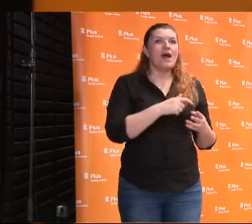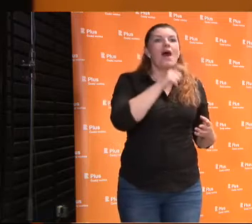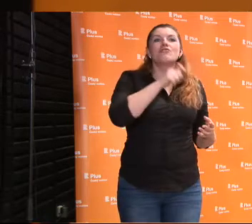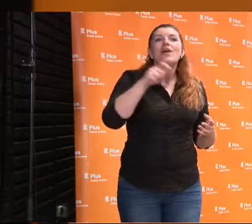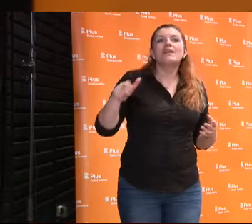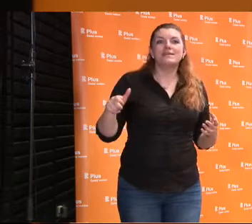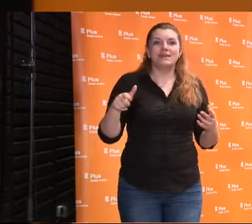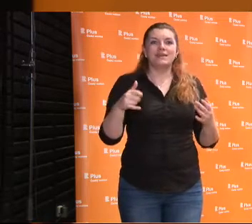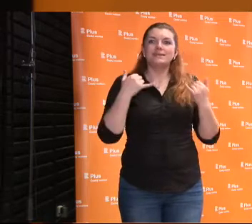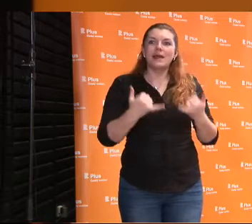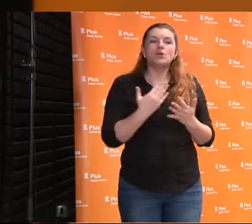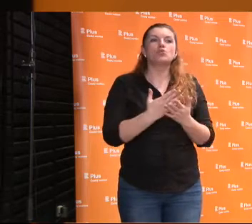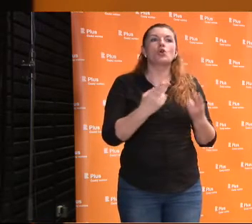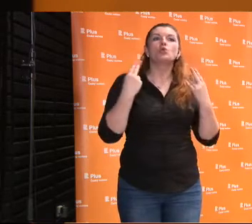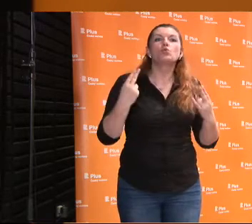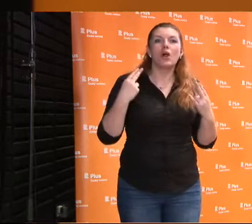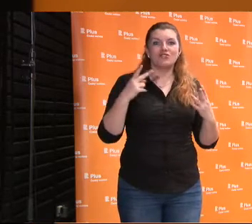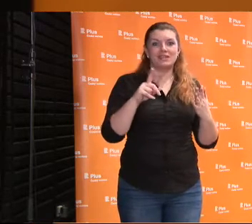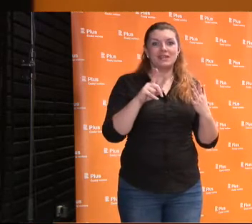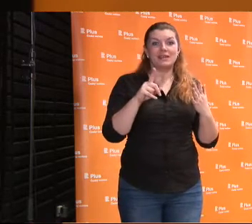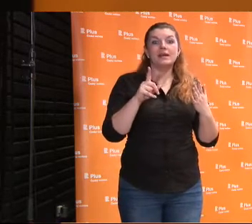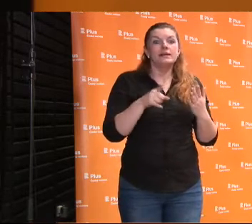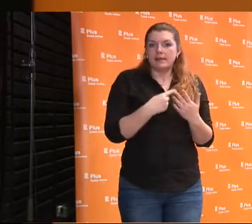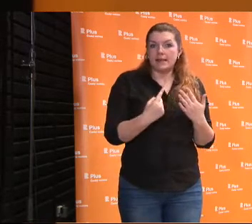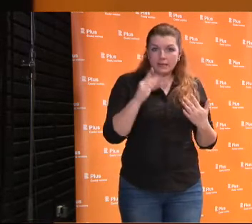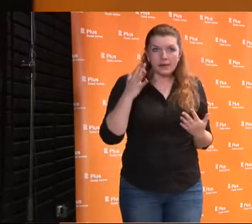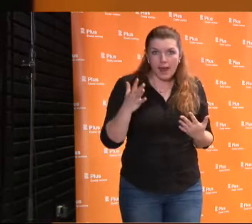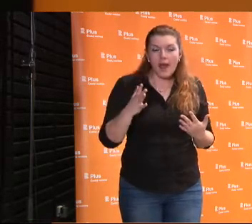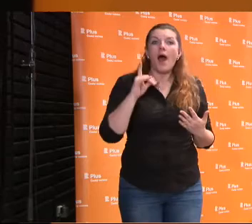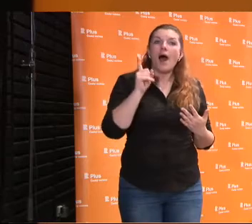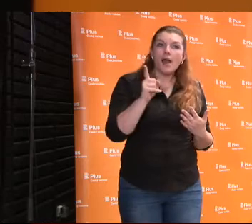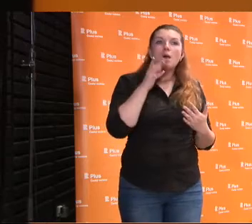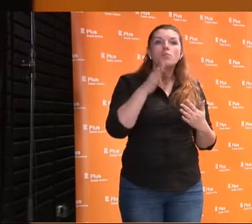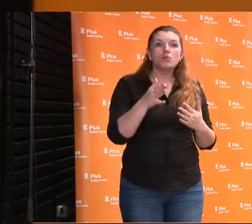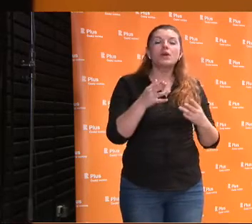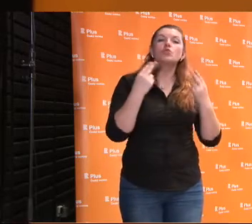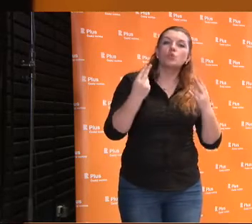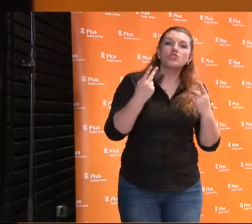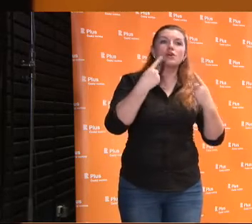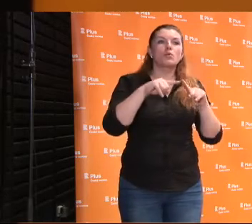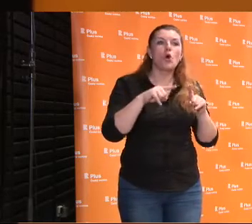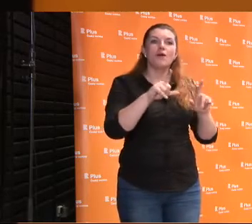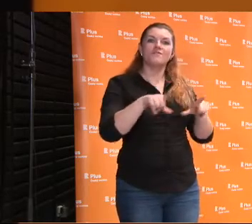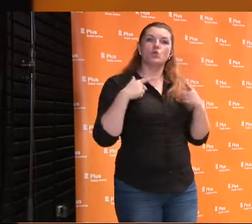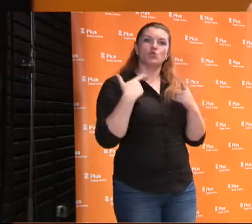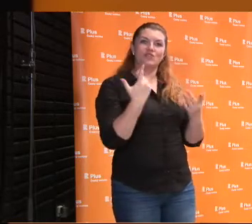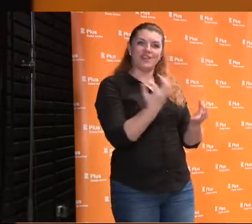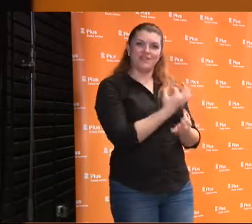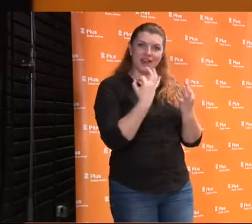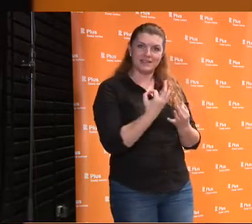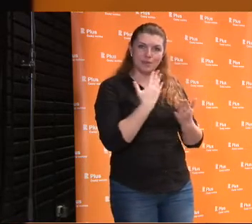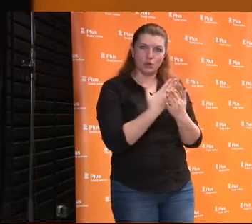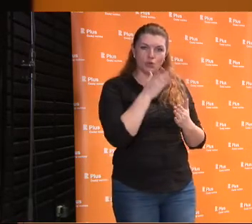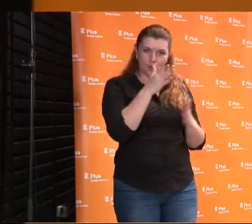jako producenti, ale budou významní jako konzumenti a bude nutné pro ně hledat